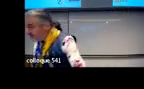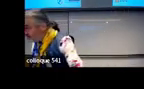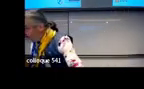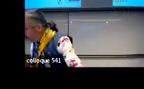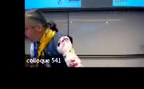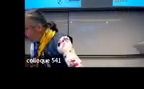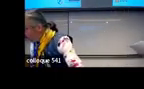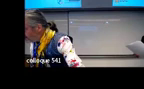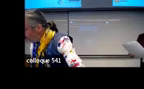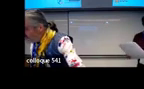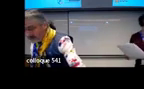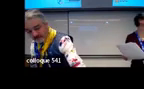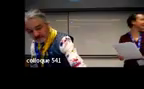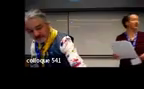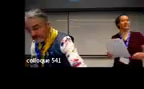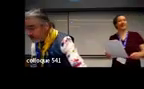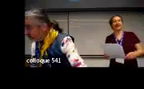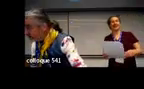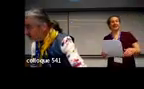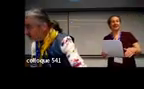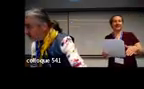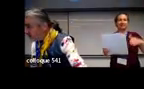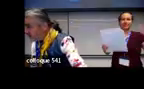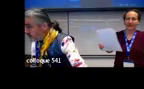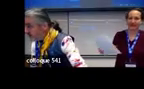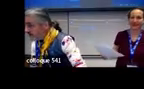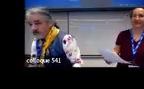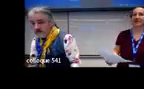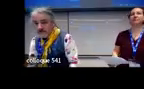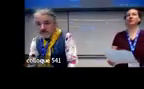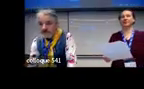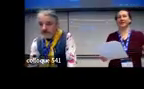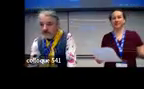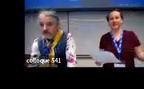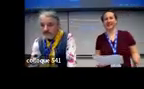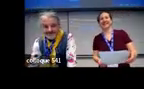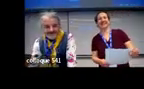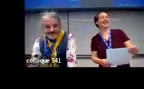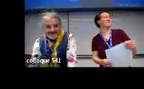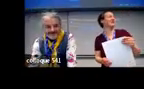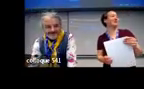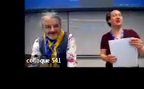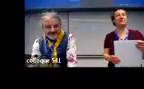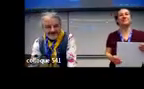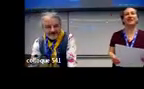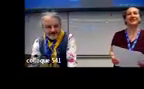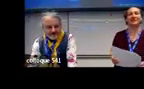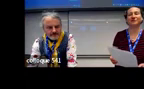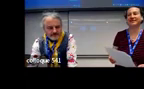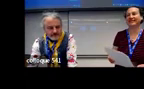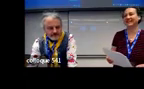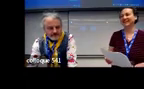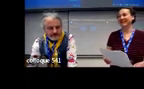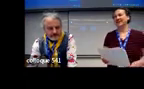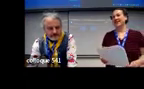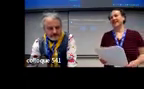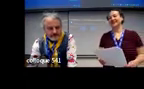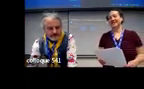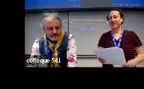Oui, je pense qu'on va l'entendre souvent, ce commentaire-là. Là. Il n'y a pas de dépôt, il n'y a pas de répertoire pour